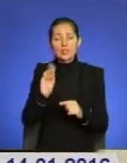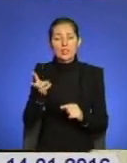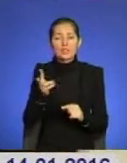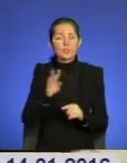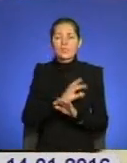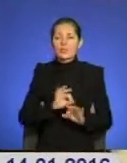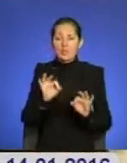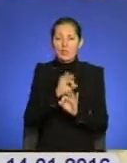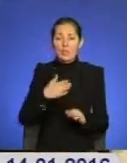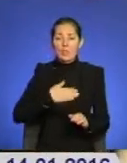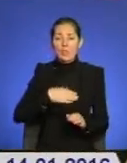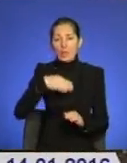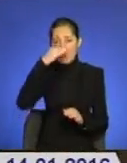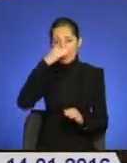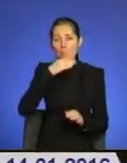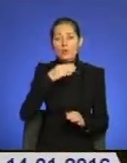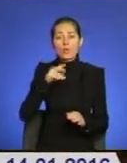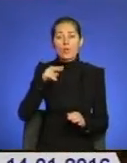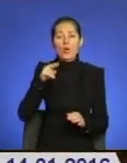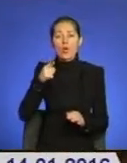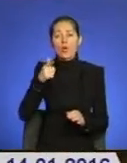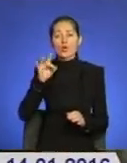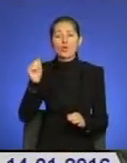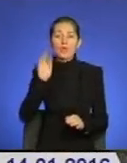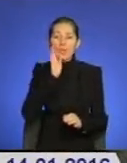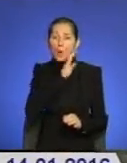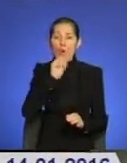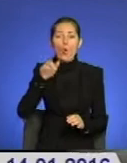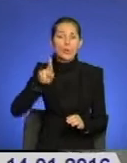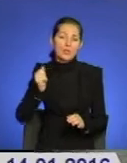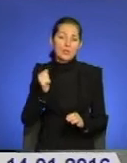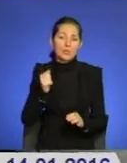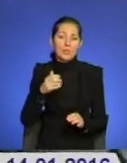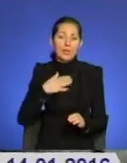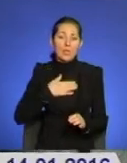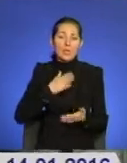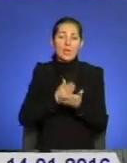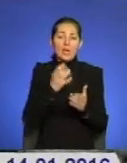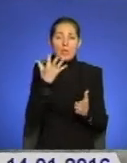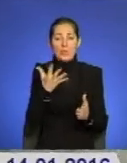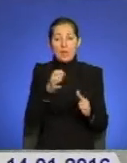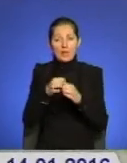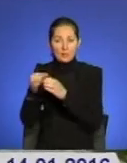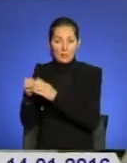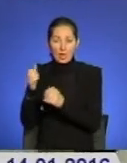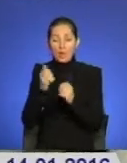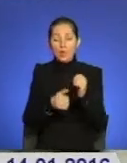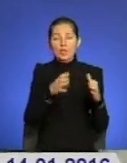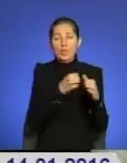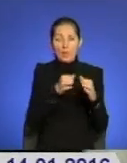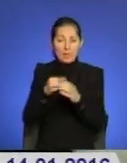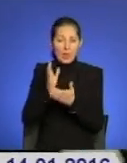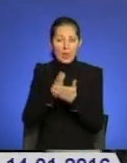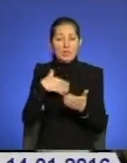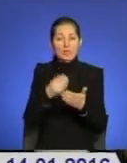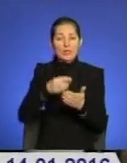нічим. Мій батько з Горшове, мама з Устя. Це все сказано. У нас є 5 партій, кожна партія має мати свою Меланку. Ну цього року так